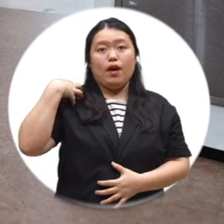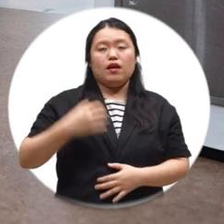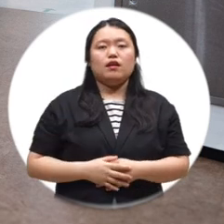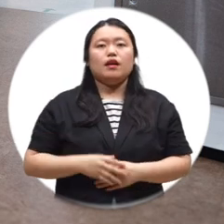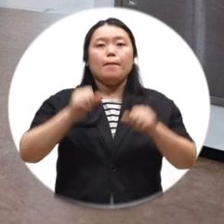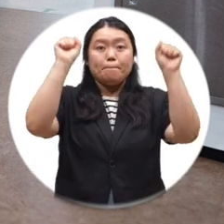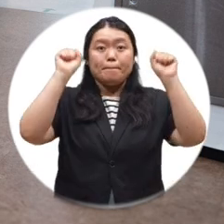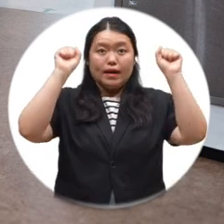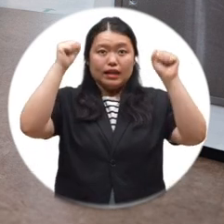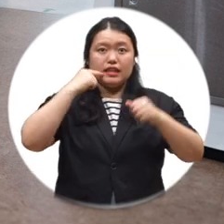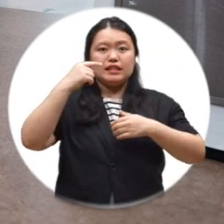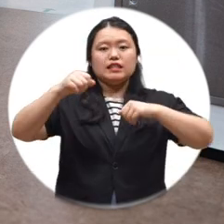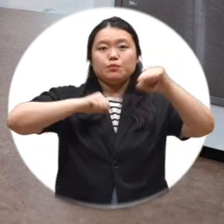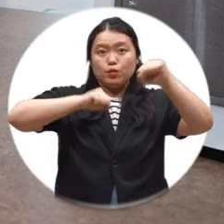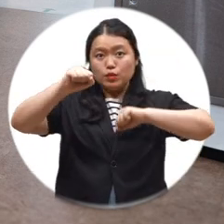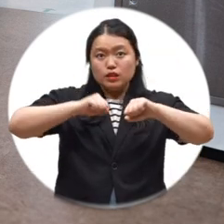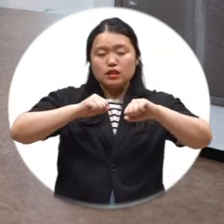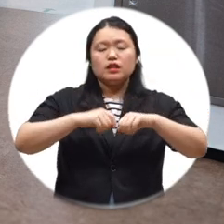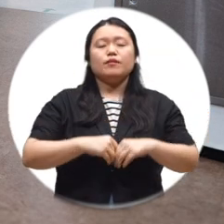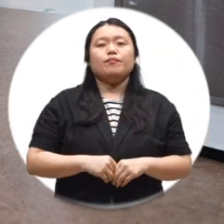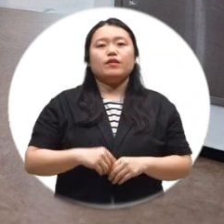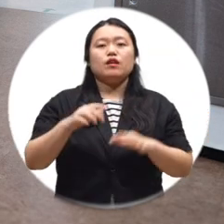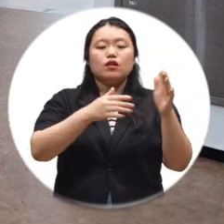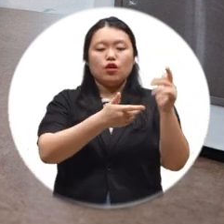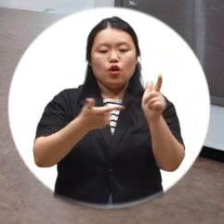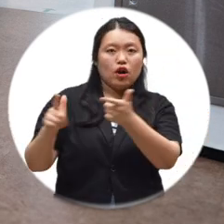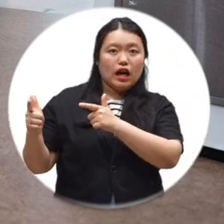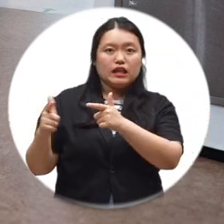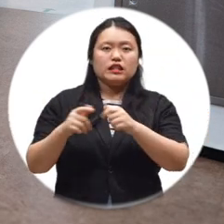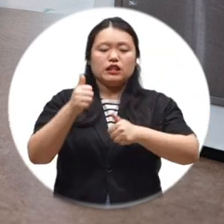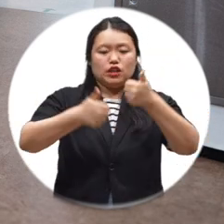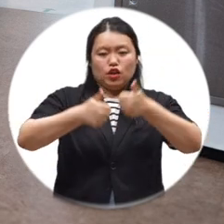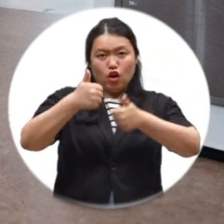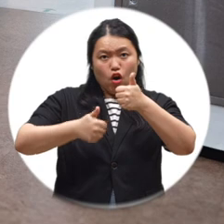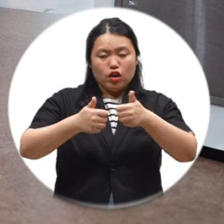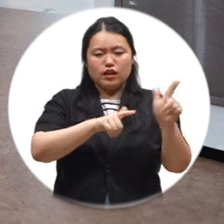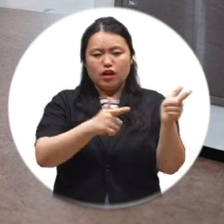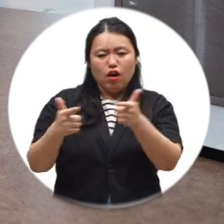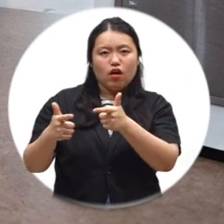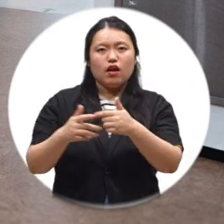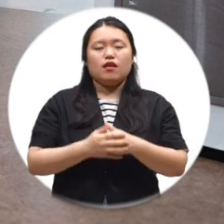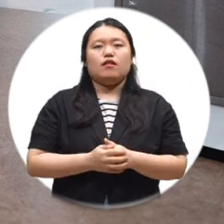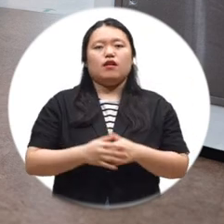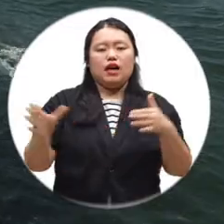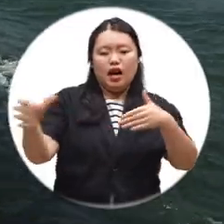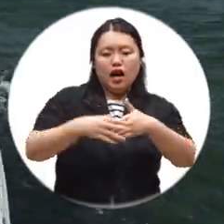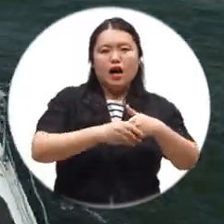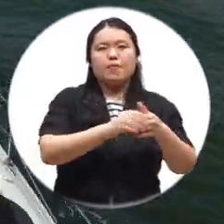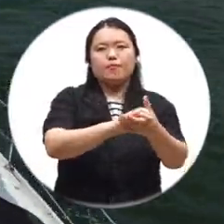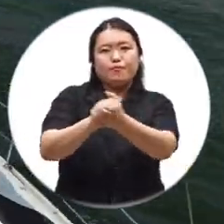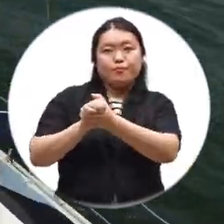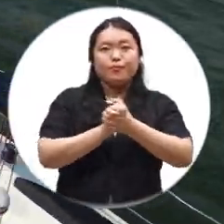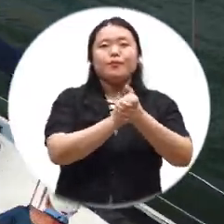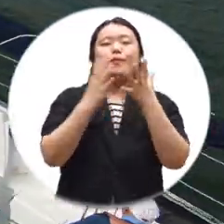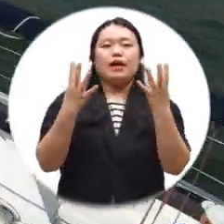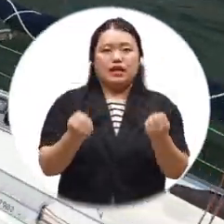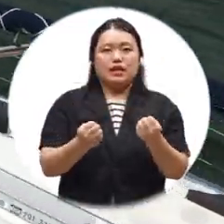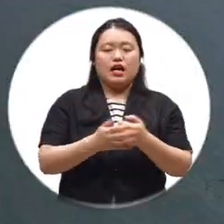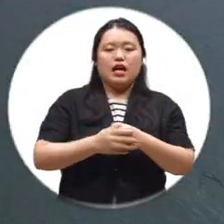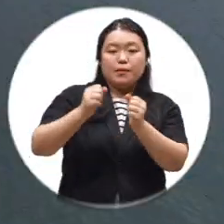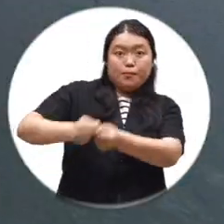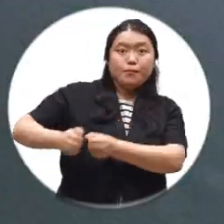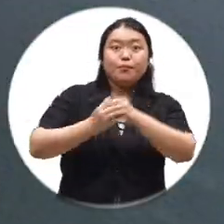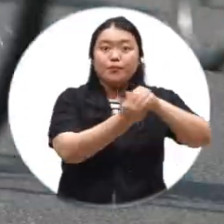해양 스포츠와 해양 문화 활성화를 위해 열려 매년 다양한 경기를 펼치며 화합을 도모했습니다. 요트와